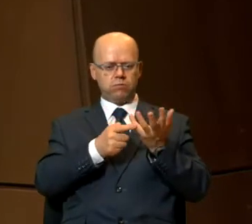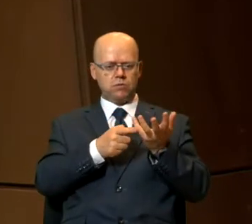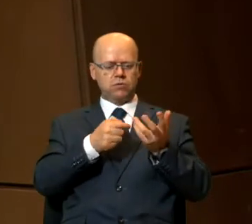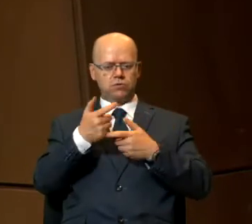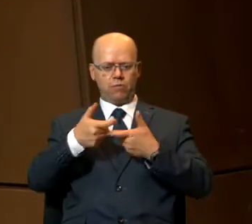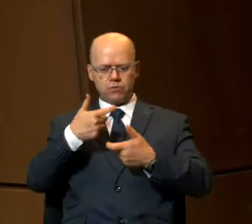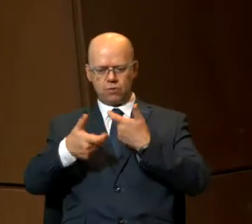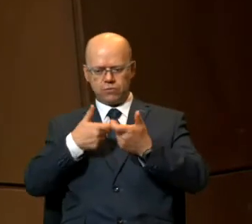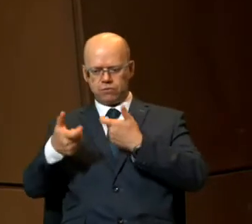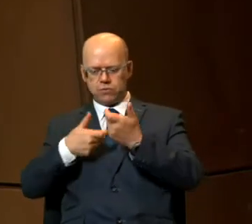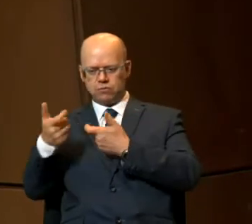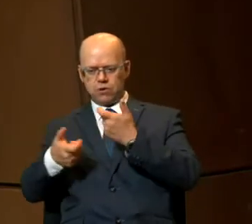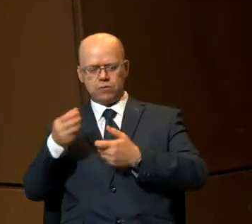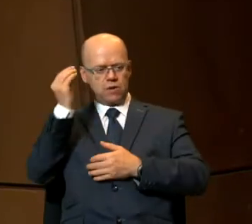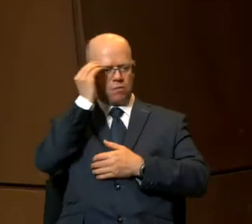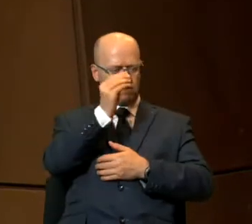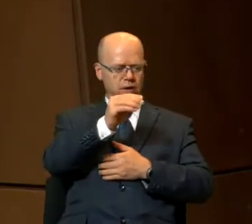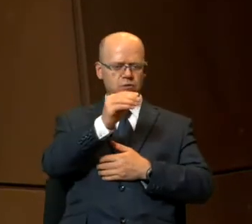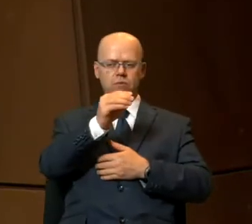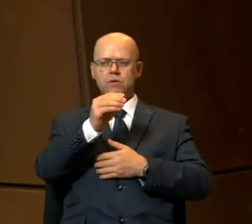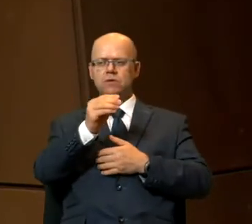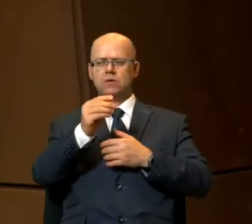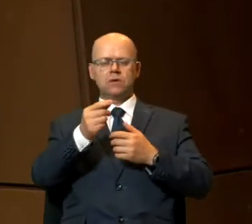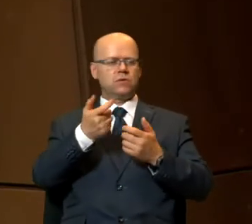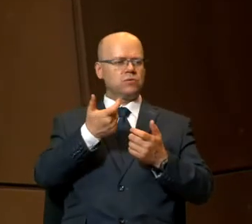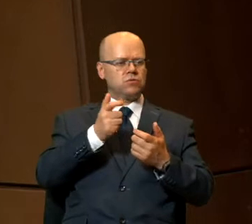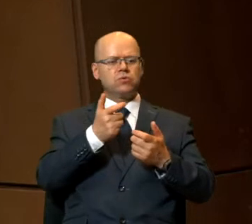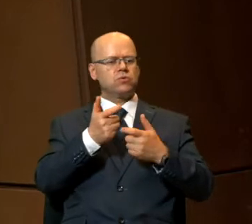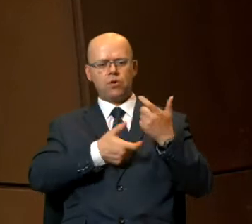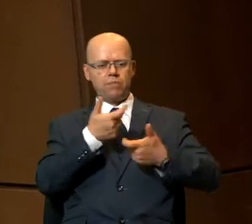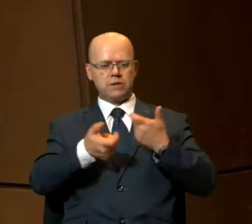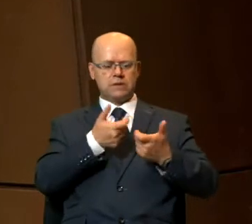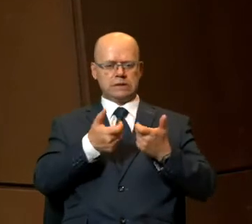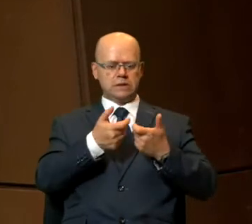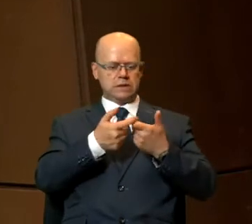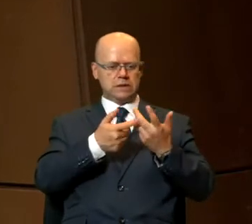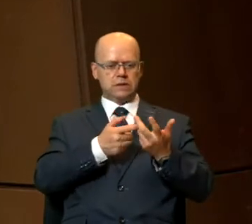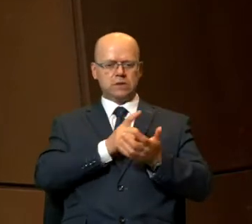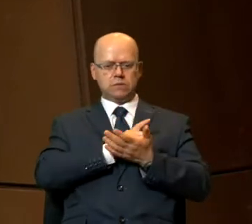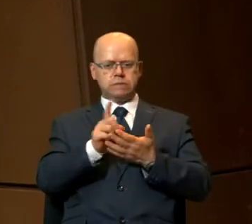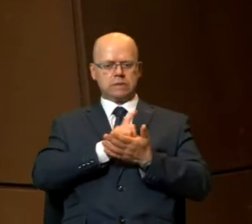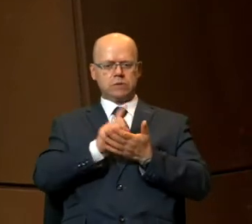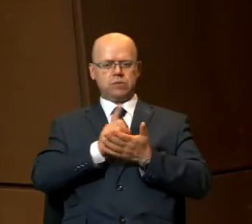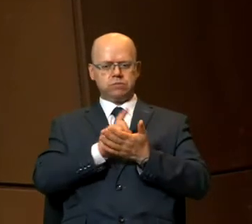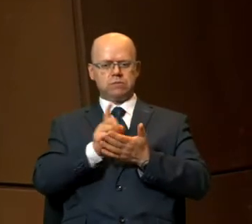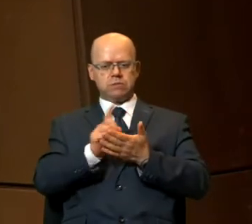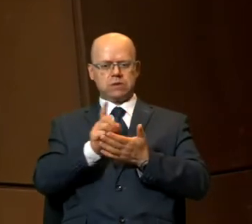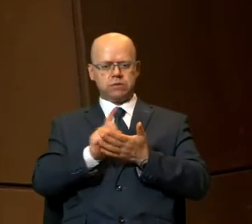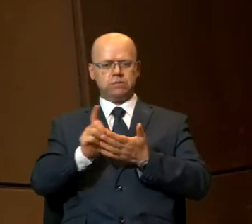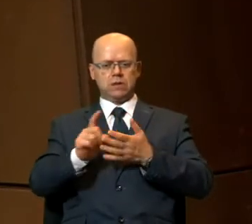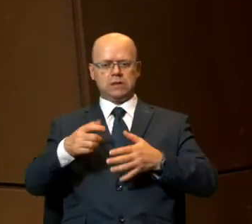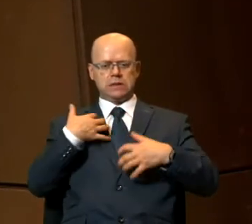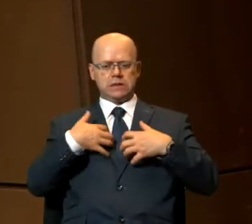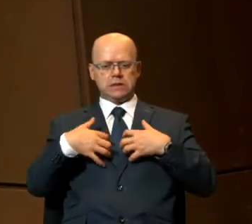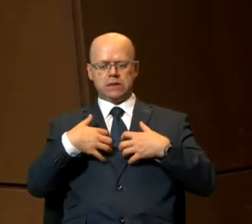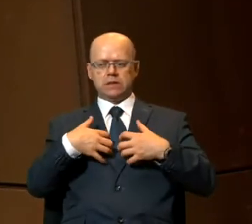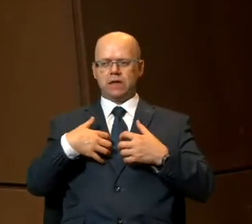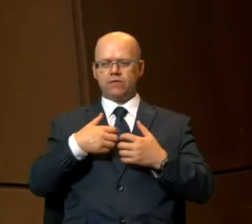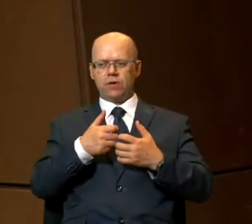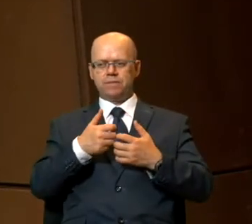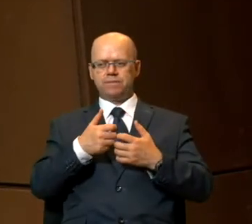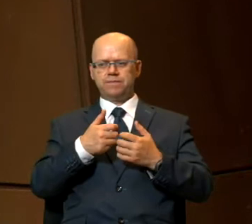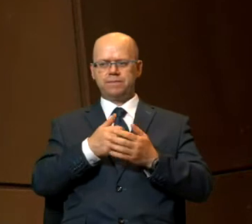to, tamto, poinformować kogoś o czymś, do czegoś się ustosunkować i możemy to nazwać ciągłym trybem agresji, ciągle się czymś zajmujemy, ale jakie